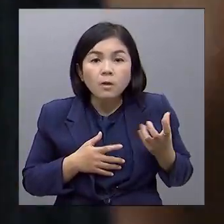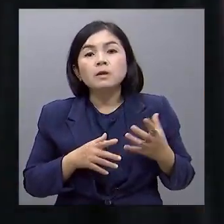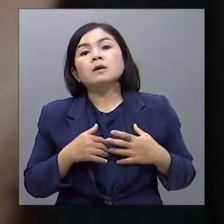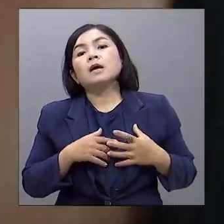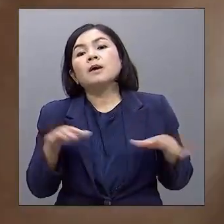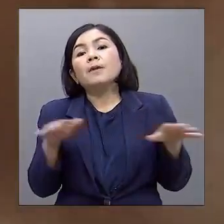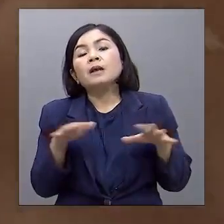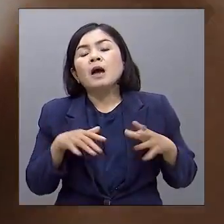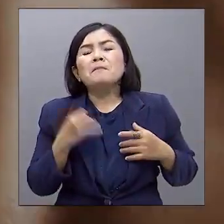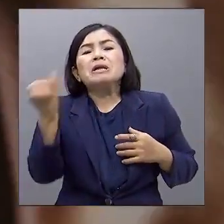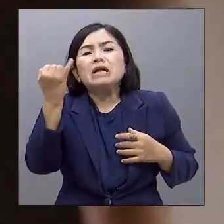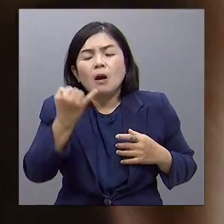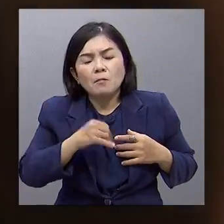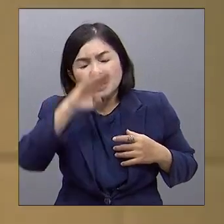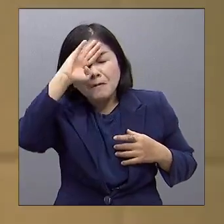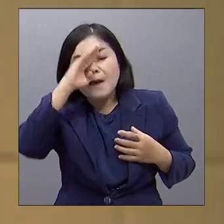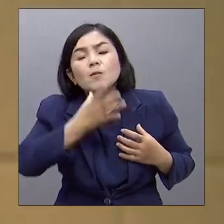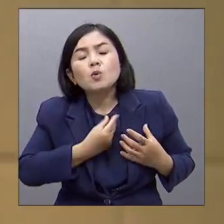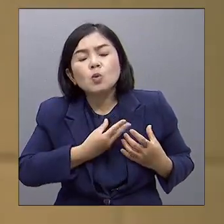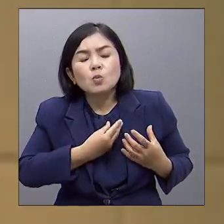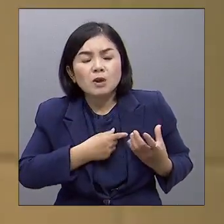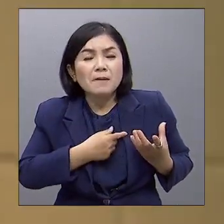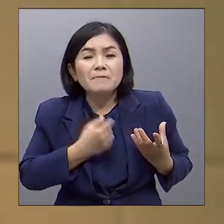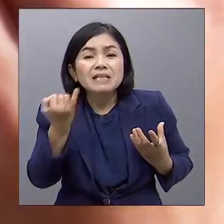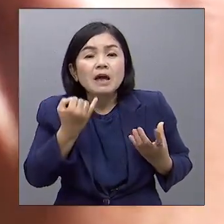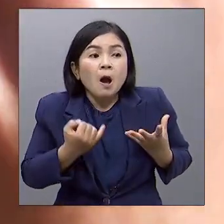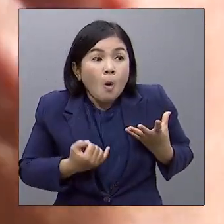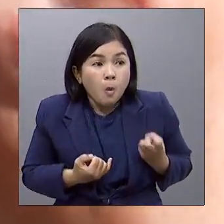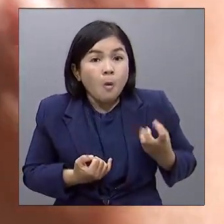เดิมเรามันไม่ดีอยู่แล้วเนี่ยเรายิ่งต้องทำงานหนักอีกก็ทำให้หัวใจล้มเหลว